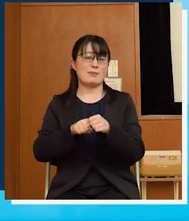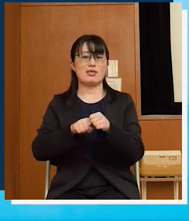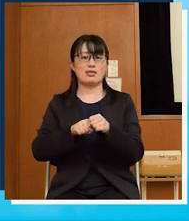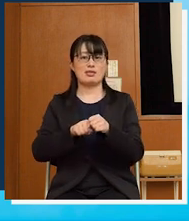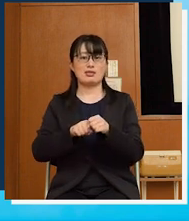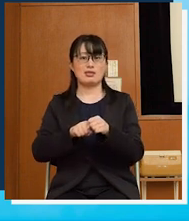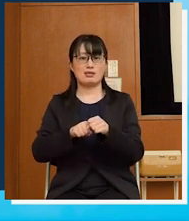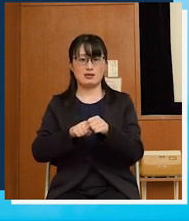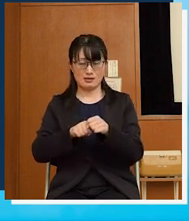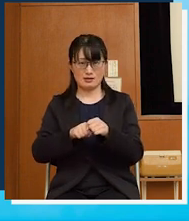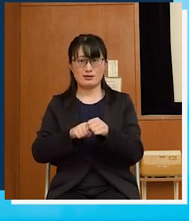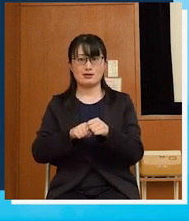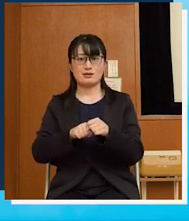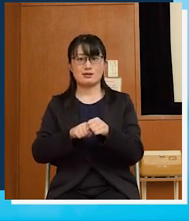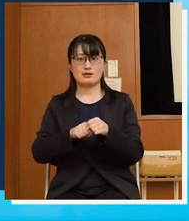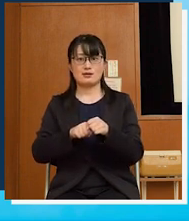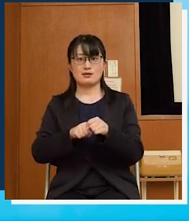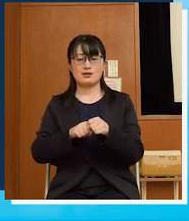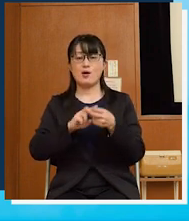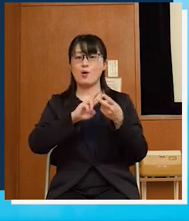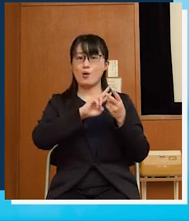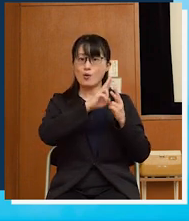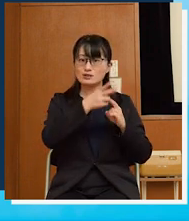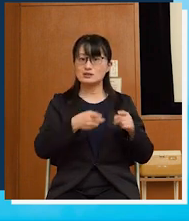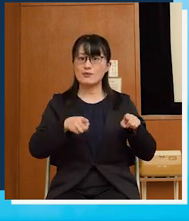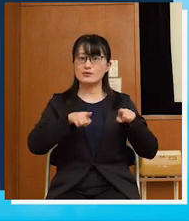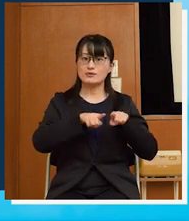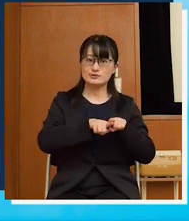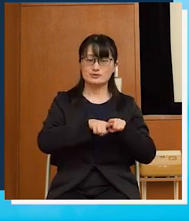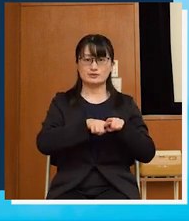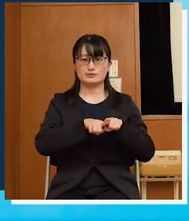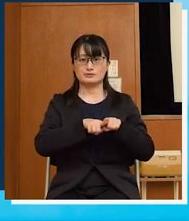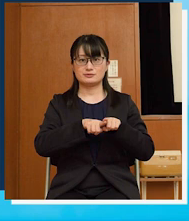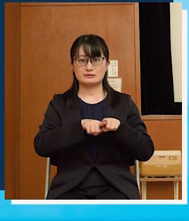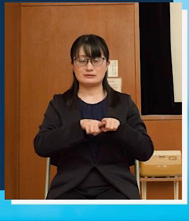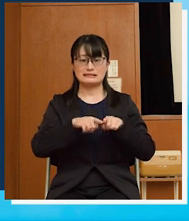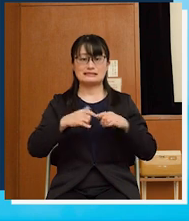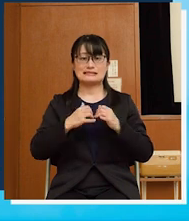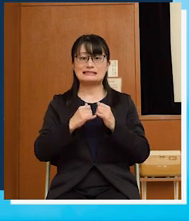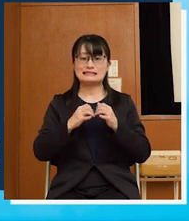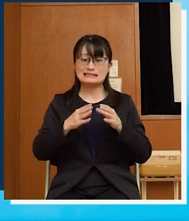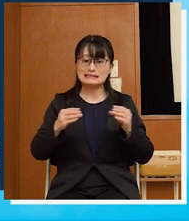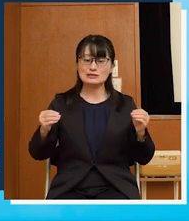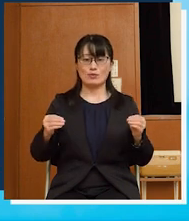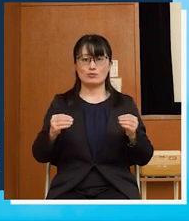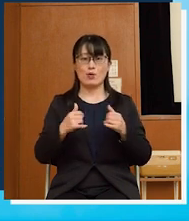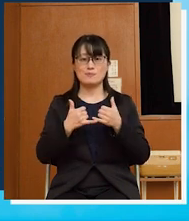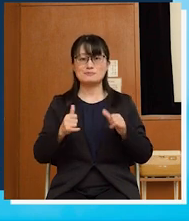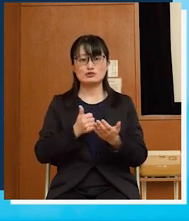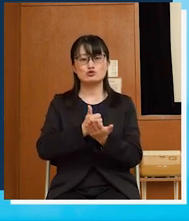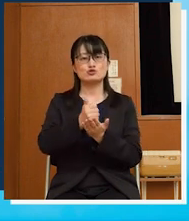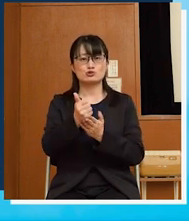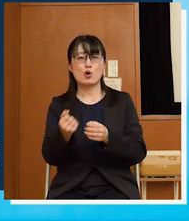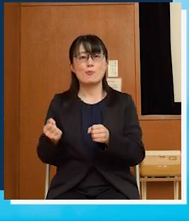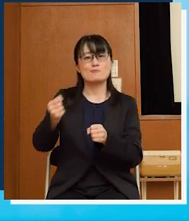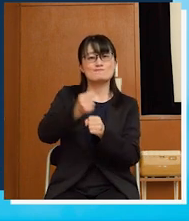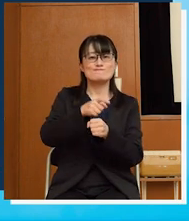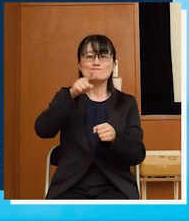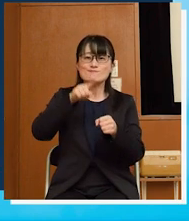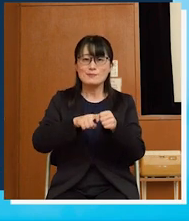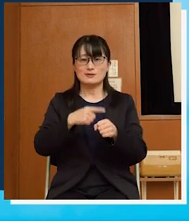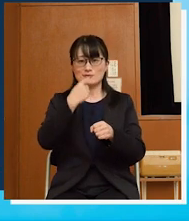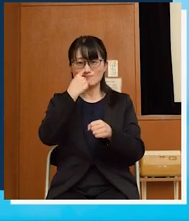に手を犯し沖縄ととに日本の民主主義を使うために戦っていますどうもご成長ありがとうございまし